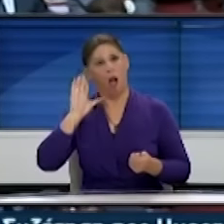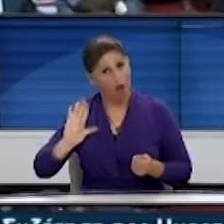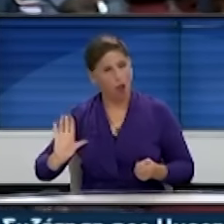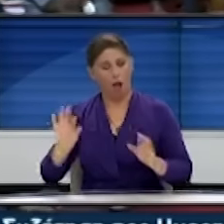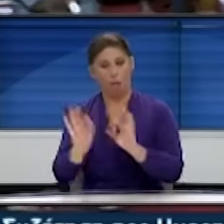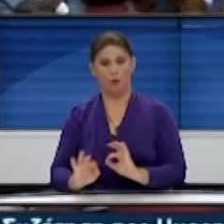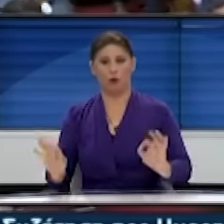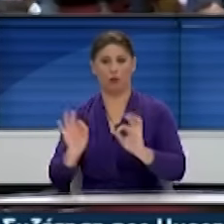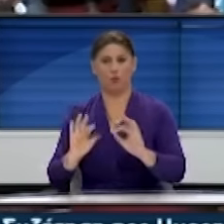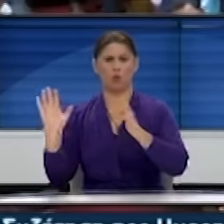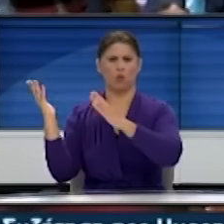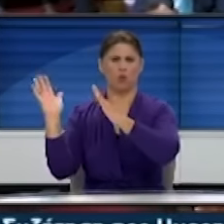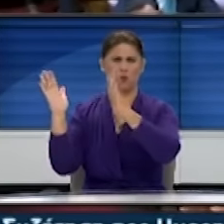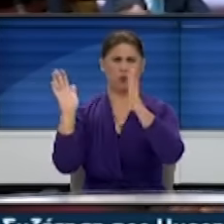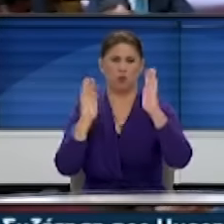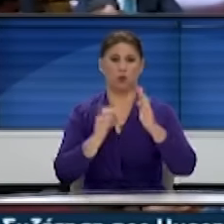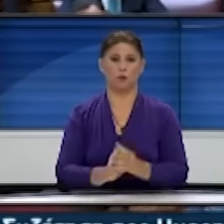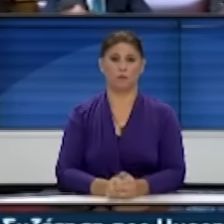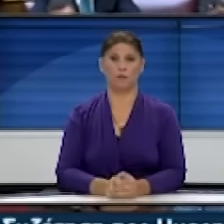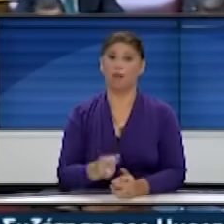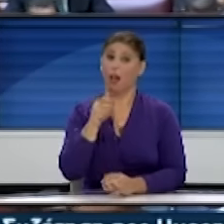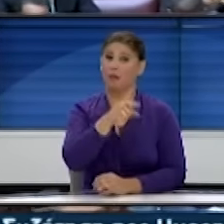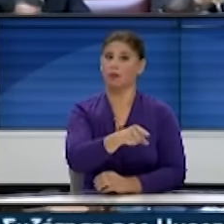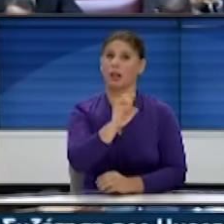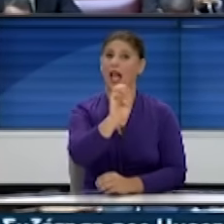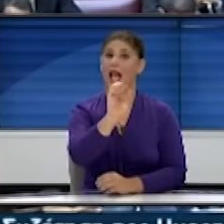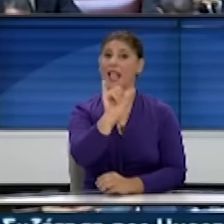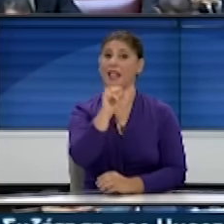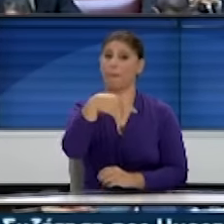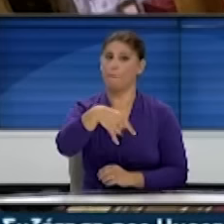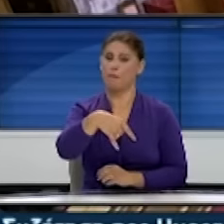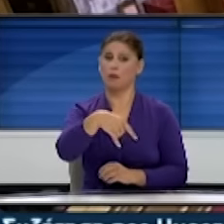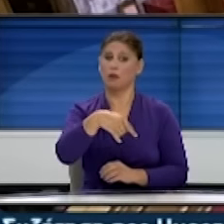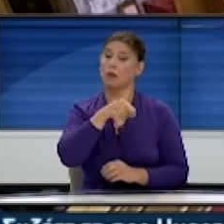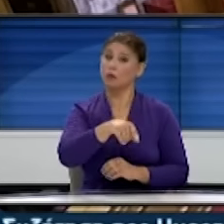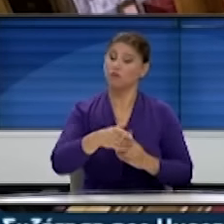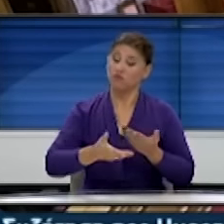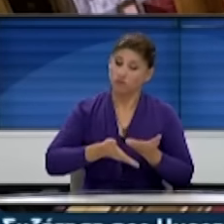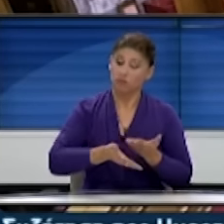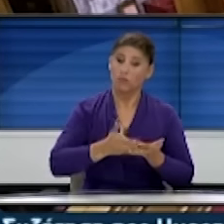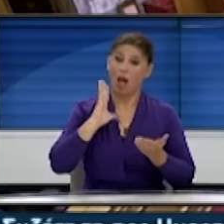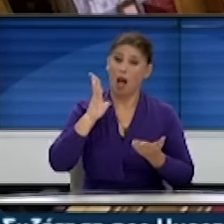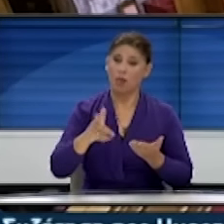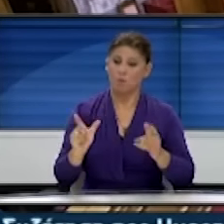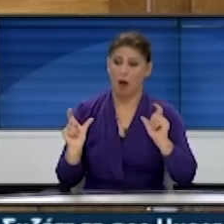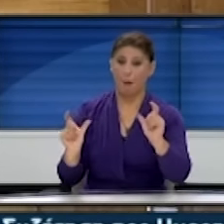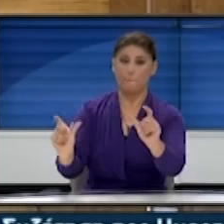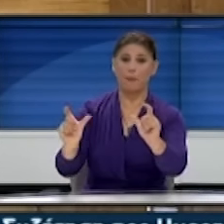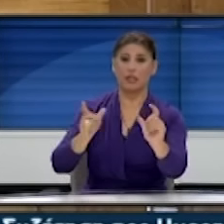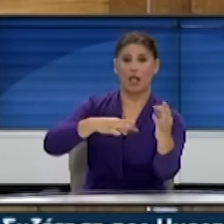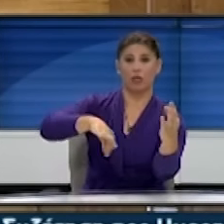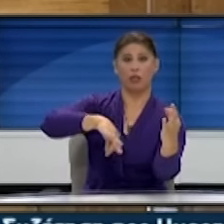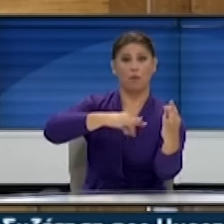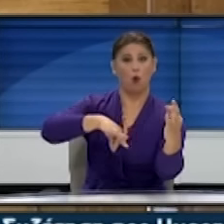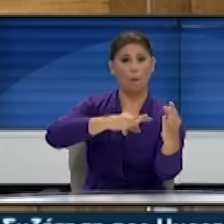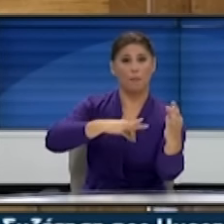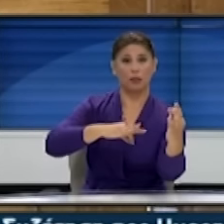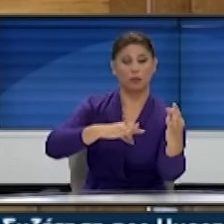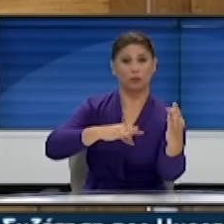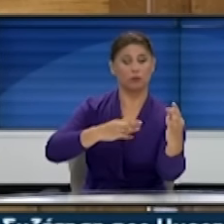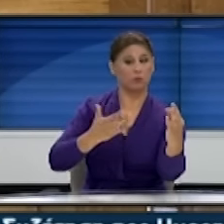Μητσοτάκη, αλλά έχουν ένα σκληρό συντηρητικό πυρήνα αντίληψης, είναι απέναντι. Και θυμίζω ότι δεν έχει τελειώσει η φθορά,